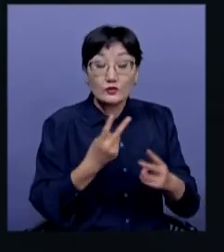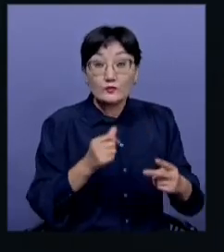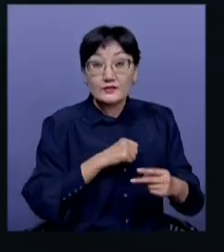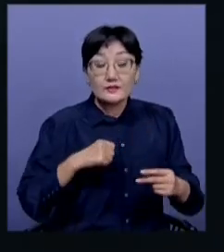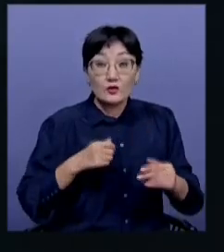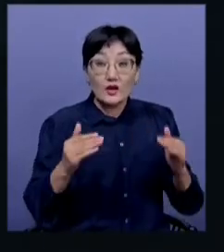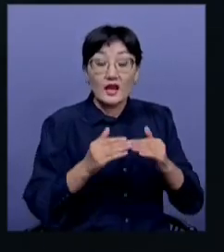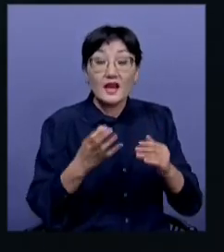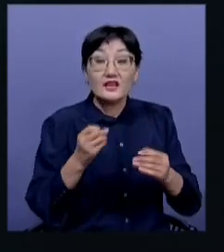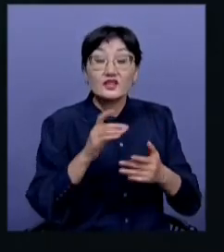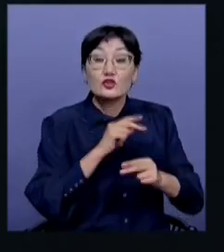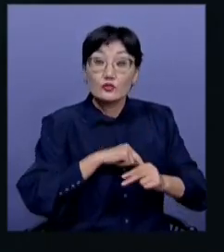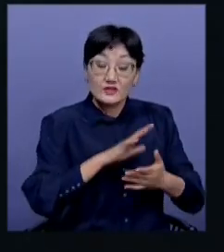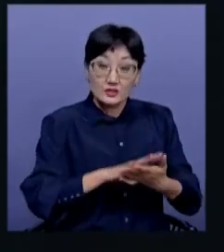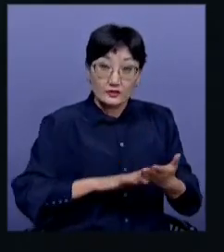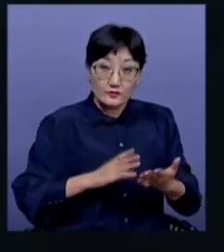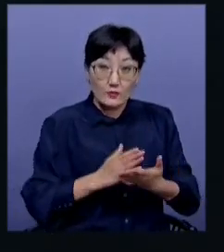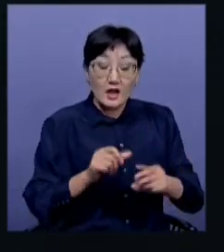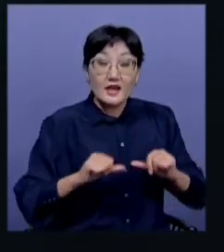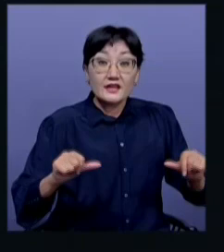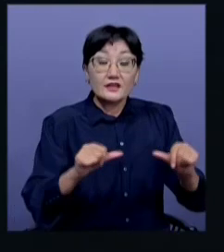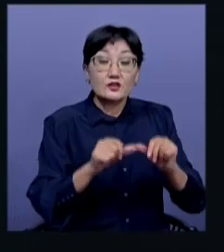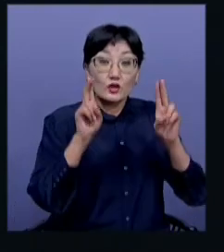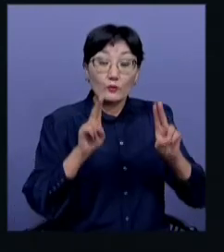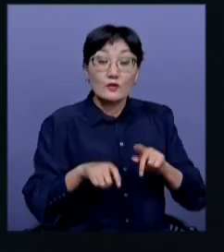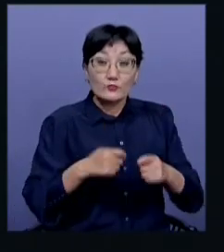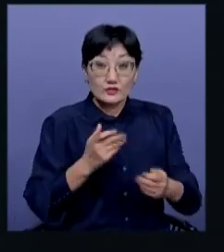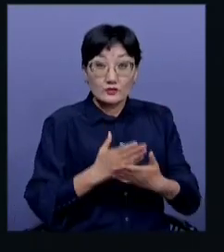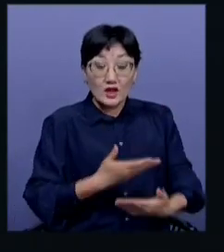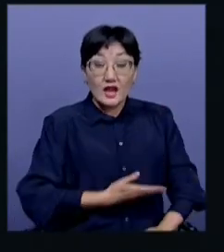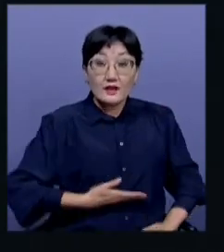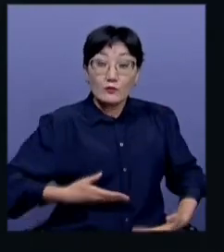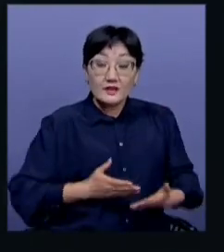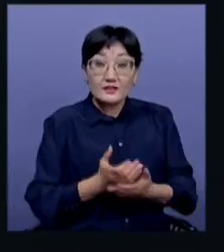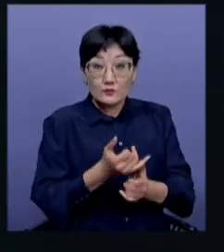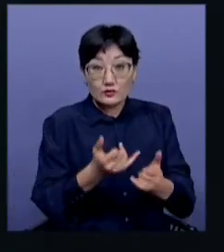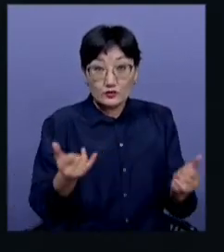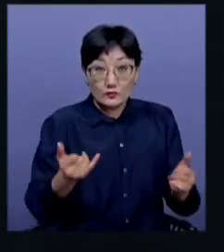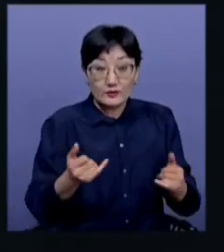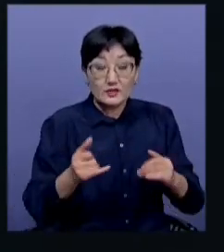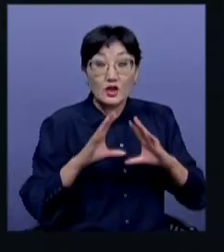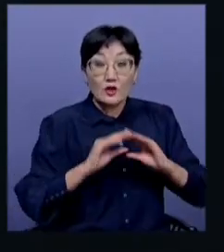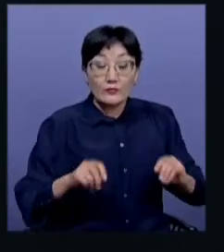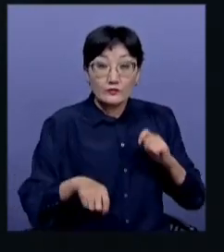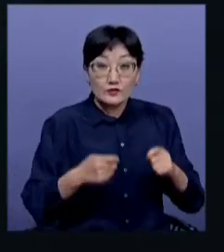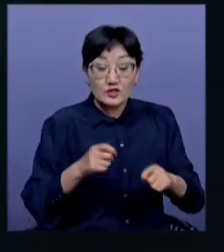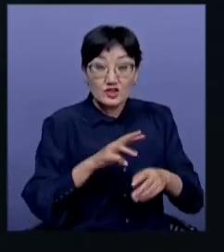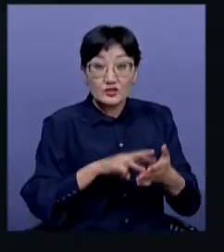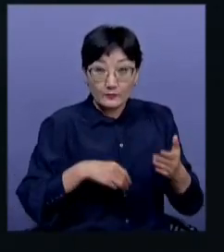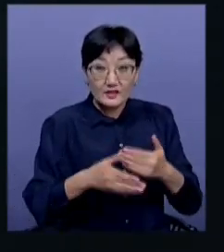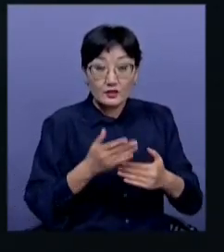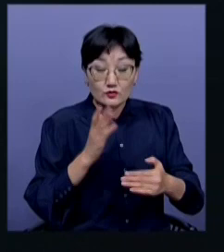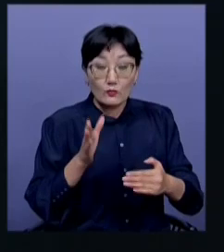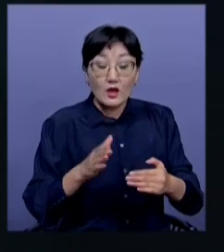тұрғандарыңыздай, нысан әлі де жұмысын жалғастырып жатыр. Карантин талаптарын бұзып отыр. Интим қызмет көрсетуде және тыныштықты бұзған үшін айыппұл салынады.